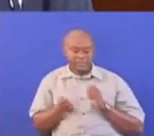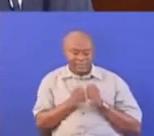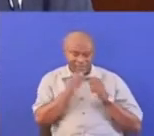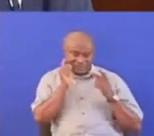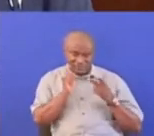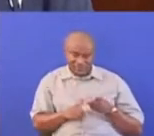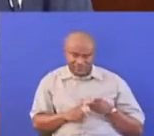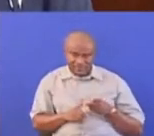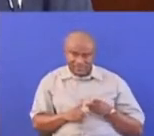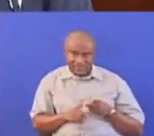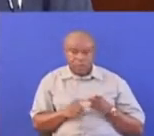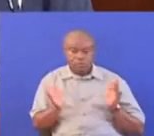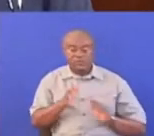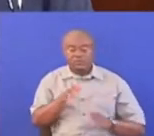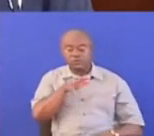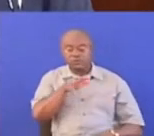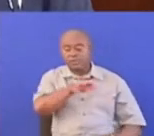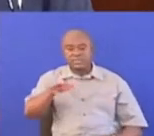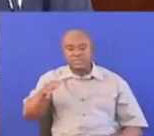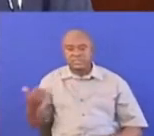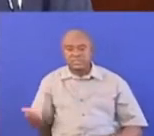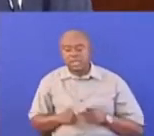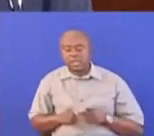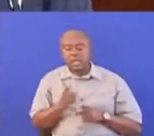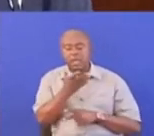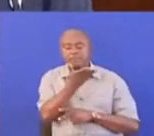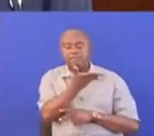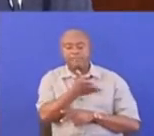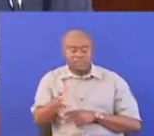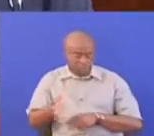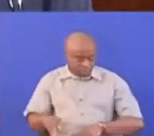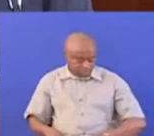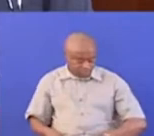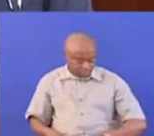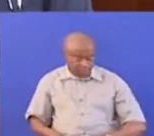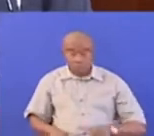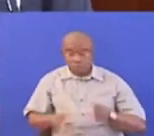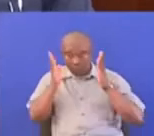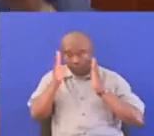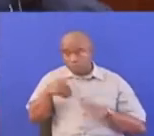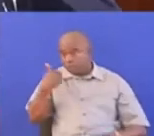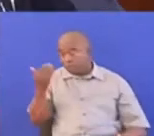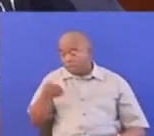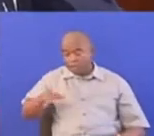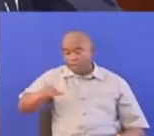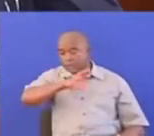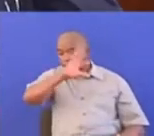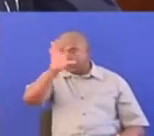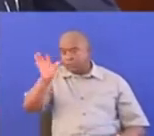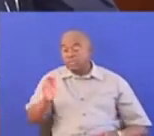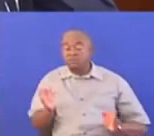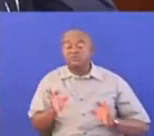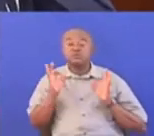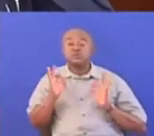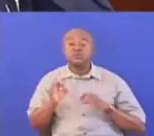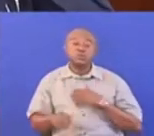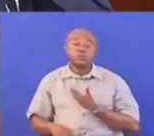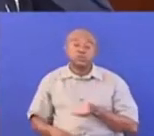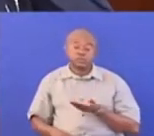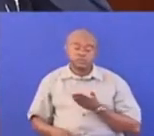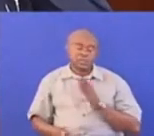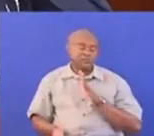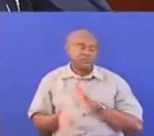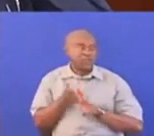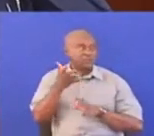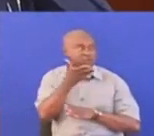pili ni hifadhi ya mazingira na hifadhi ya maji. Mheshimiwa Spika, haya maeneo yote yamehifadhiwa vizuri sana, ni vyanzo